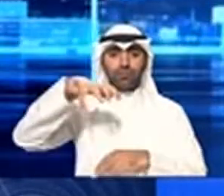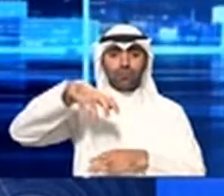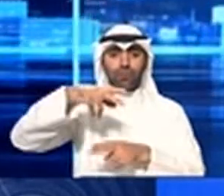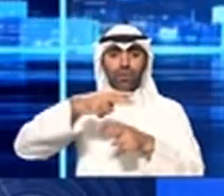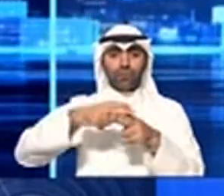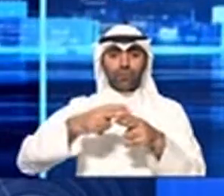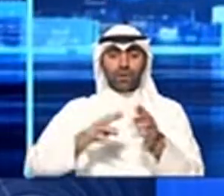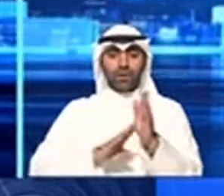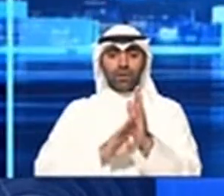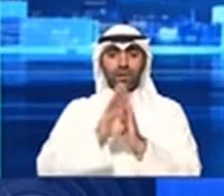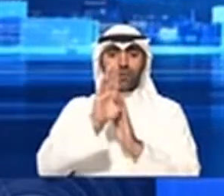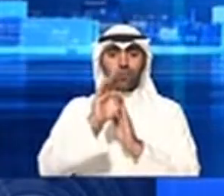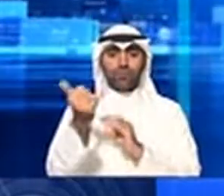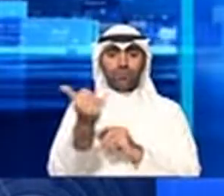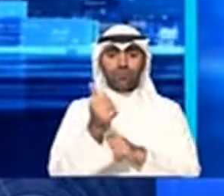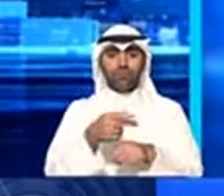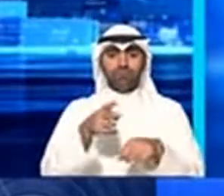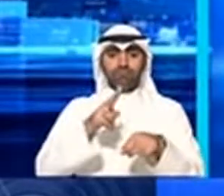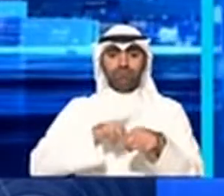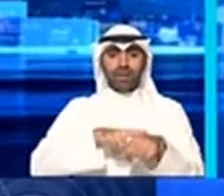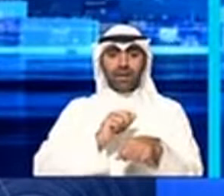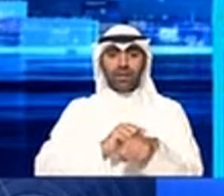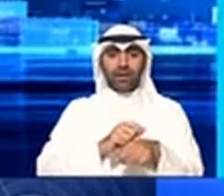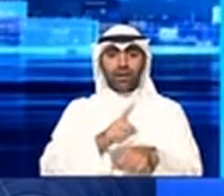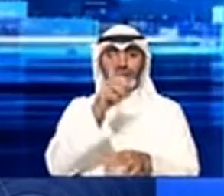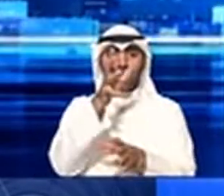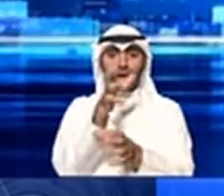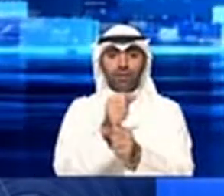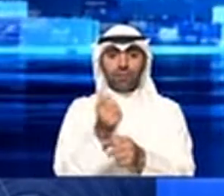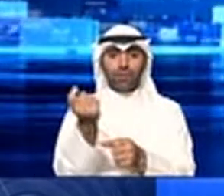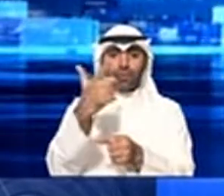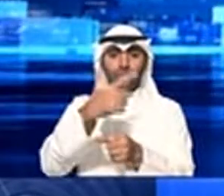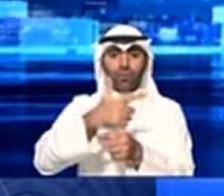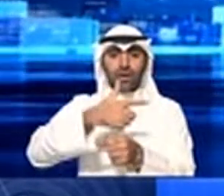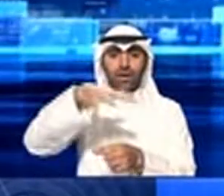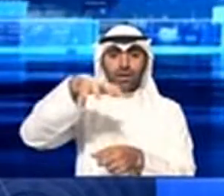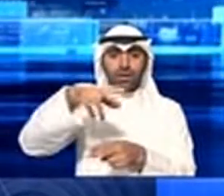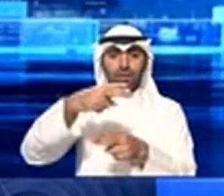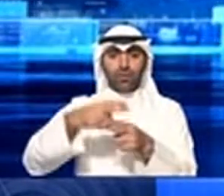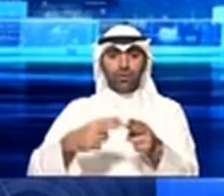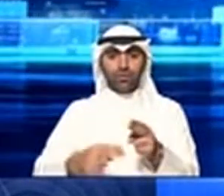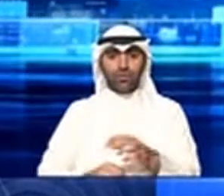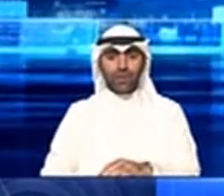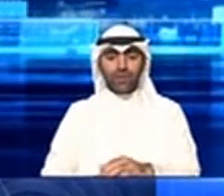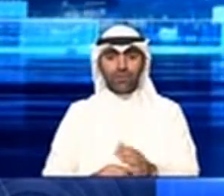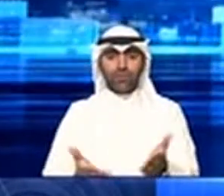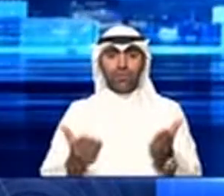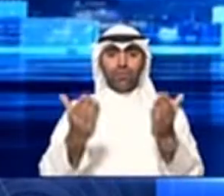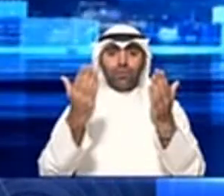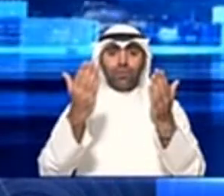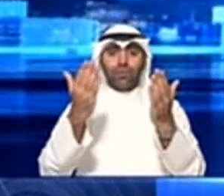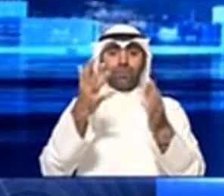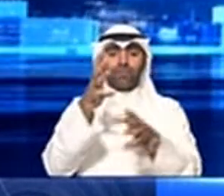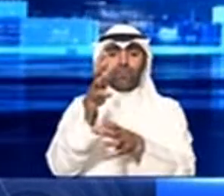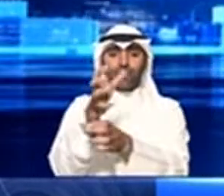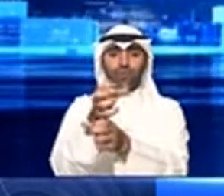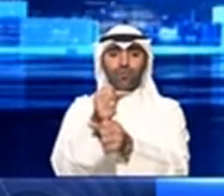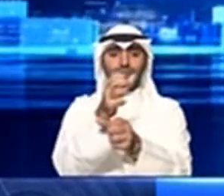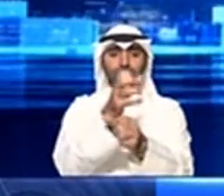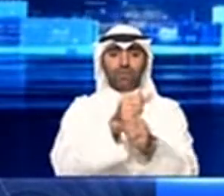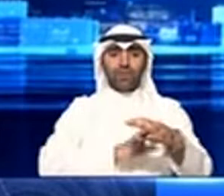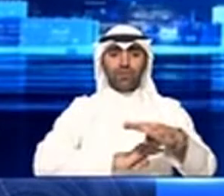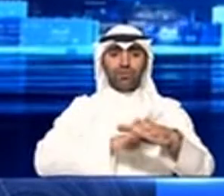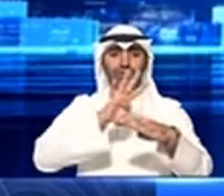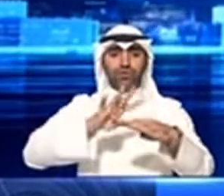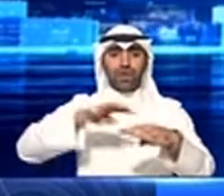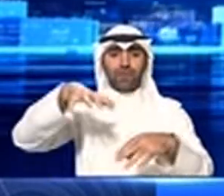التوفيق والسداد، ولدولة الكويت وشعبها كل الرقي والازدهار في ظل القيادة الحكيمة لحضرة